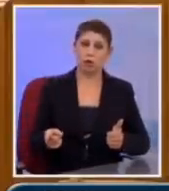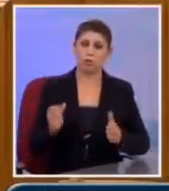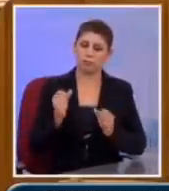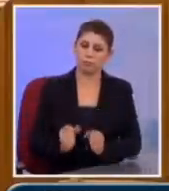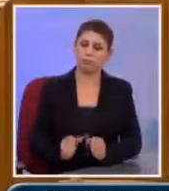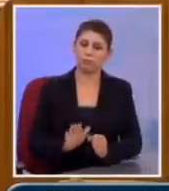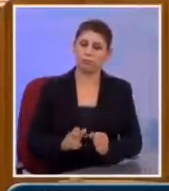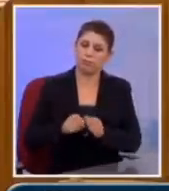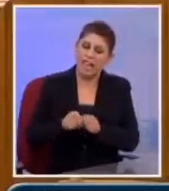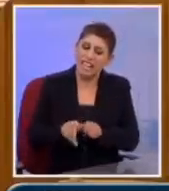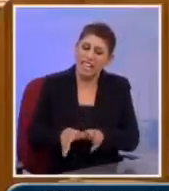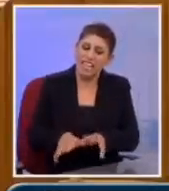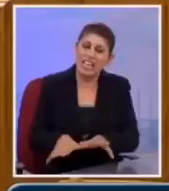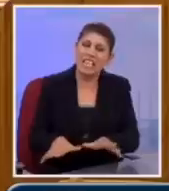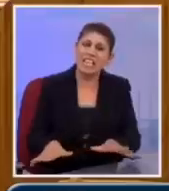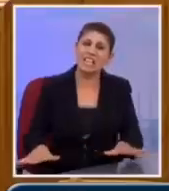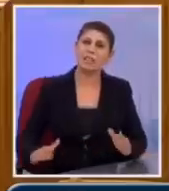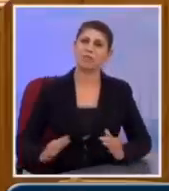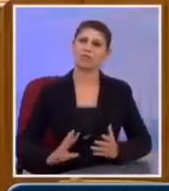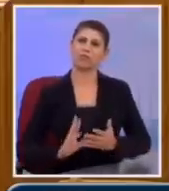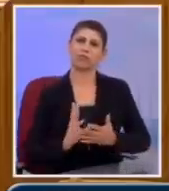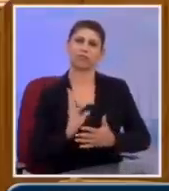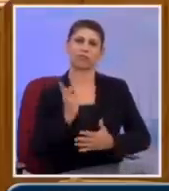και να ριζώσει στην ελληνική κοινωνία.